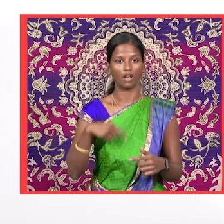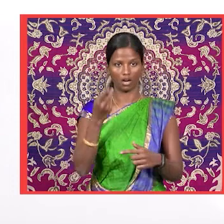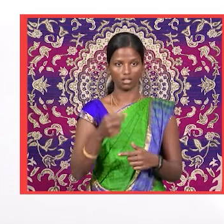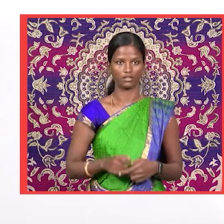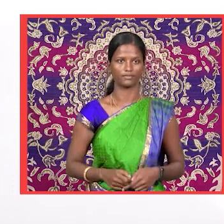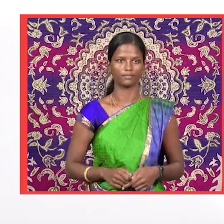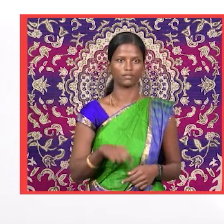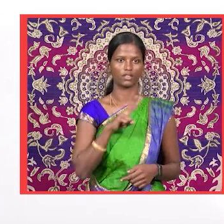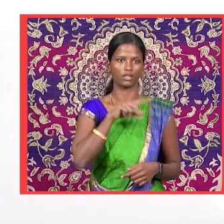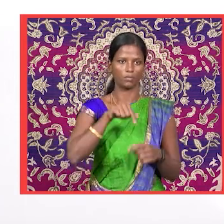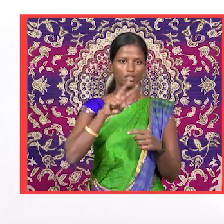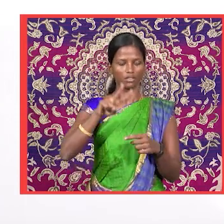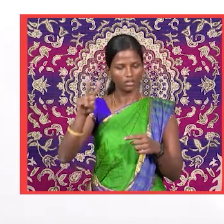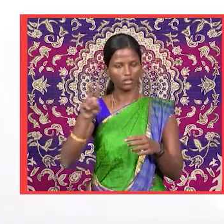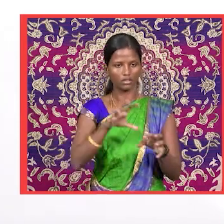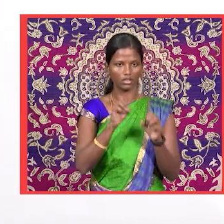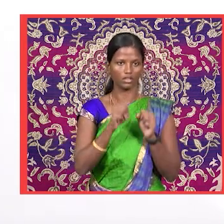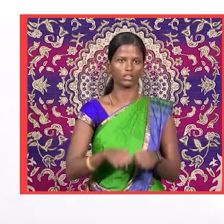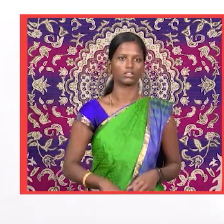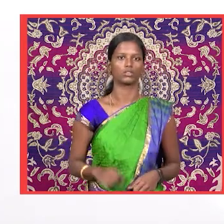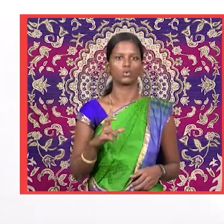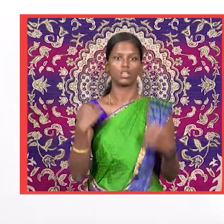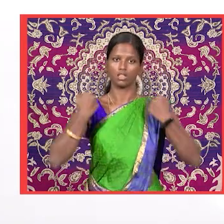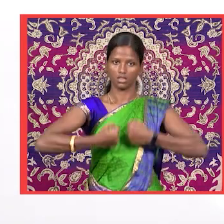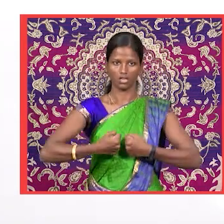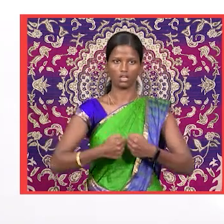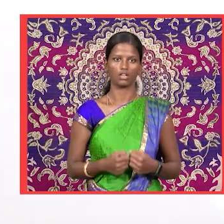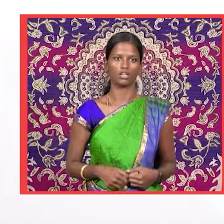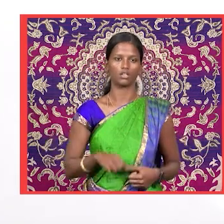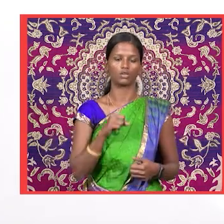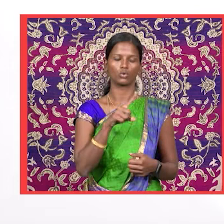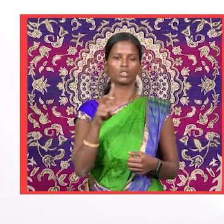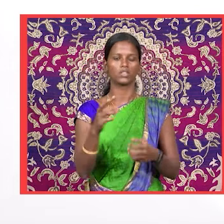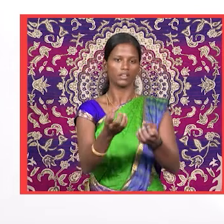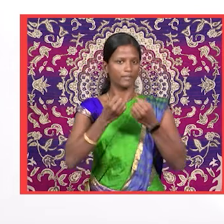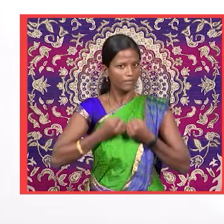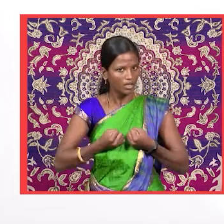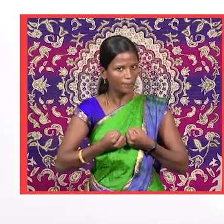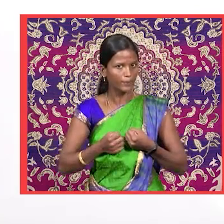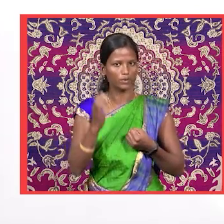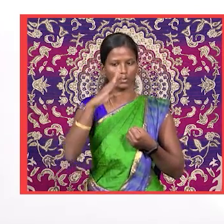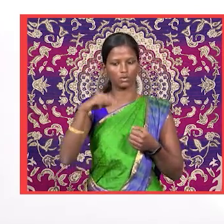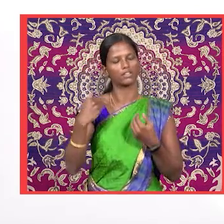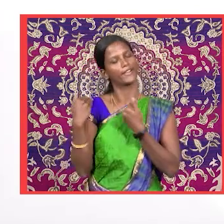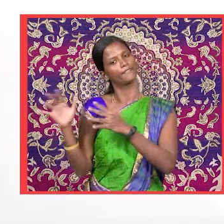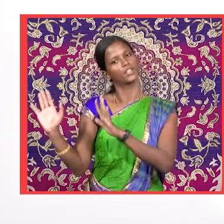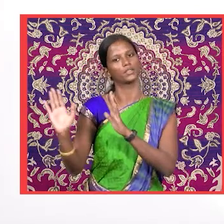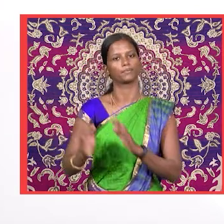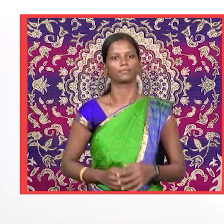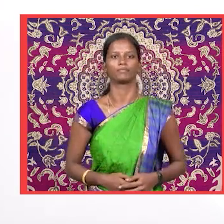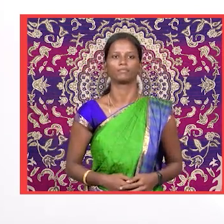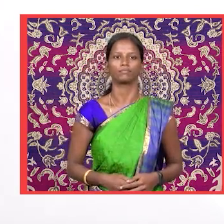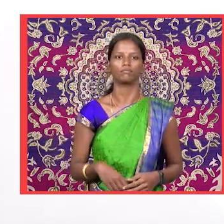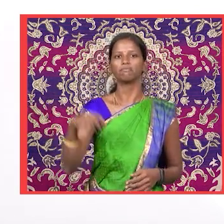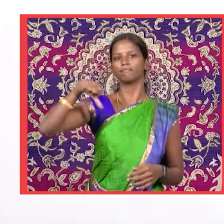எடுத்துக்காட்டு 2.22. ஒரு சட்டை ரூபாய் 110 வாங்கப்பட்டு ரூபாய் 90